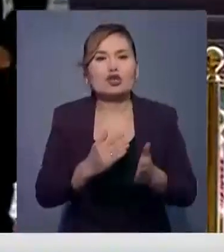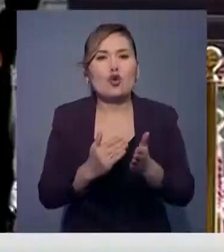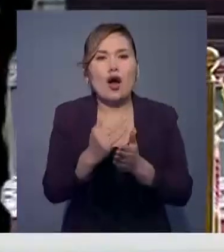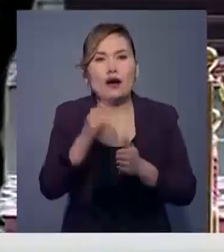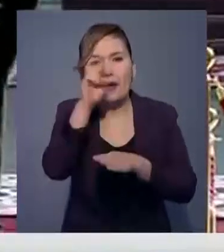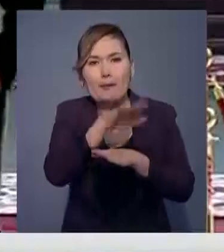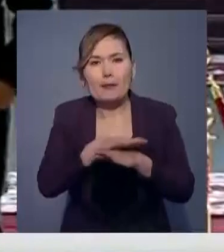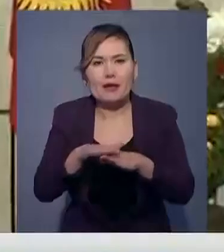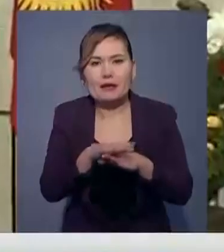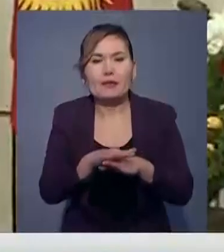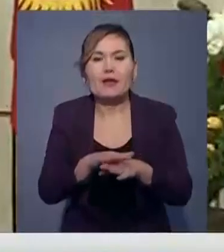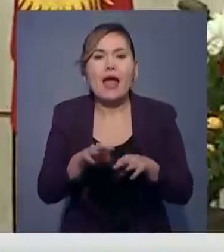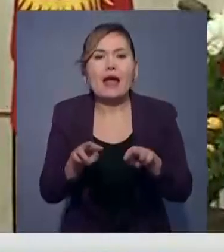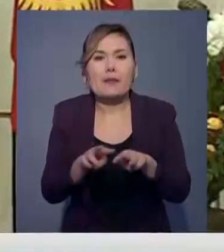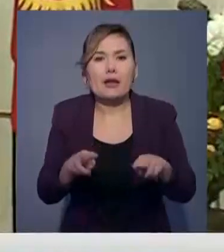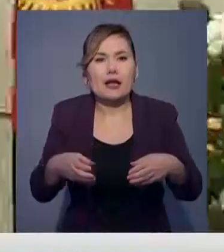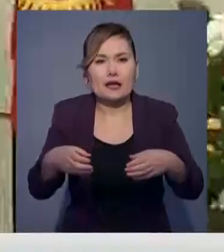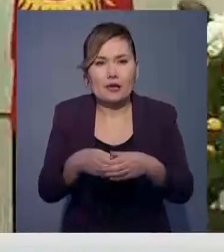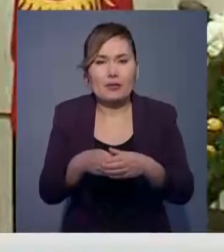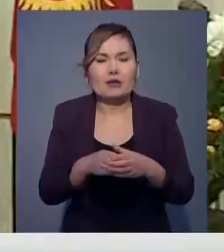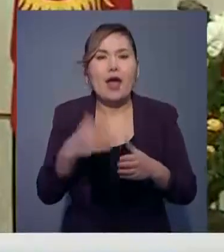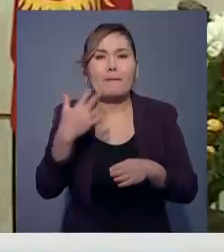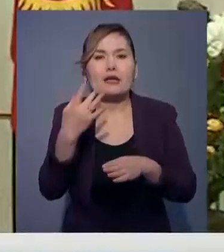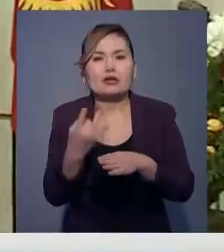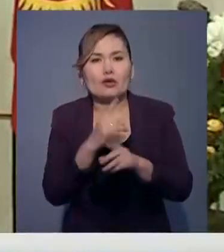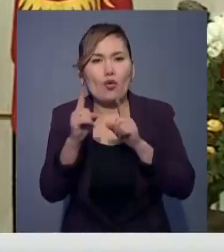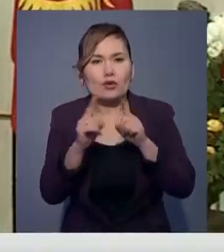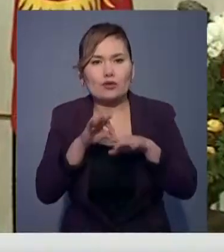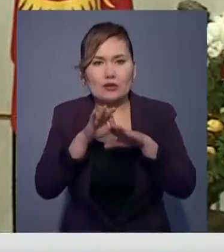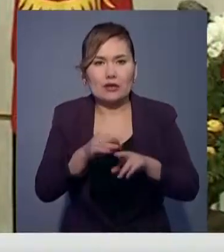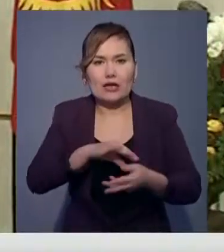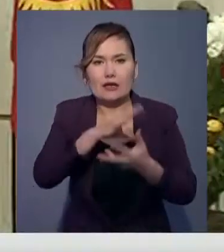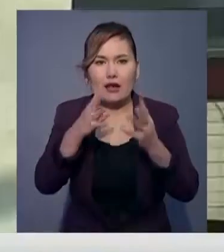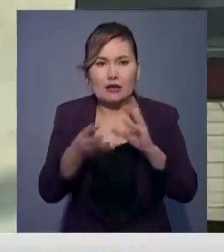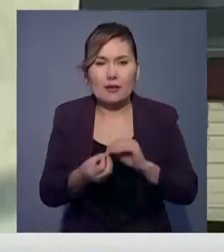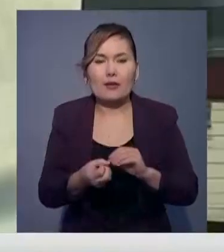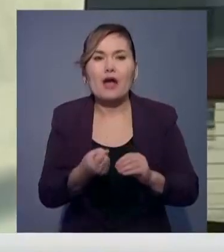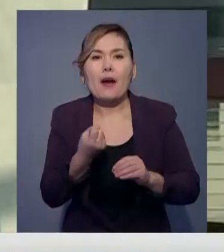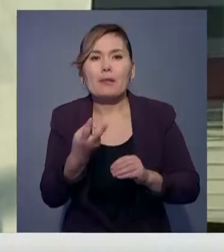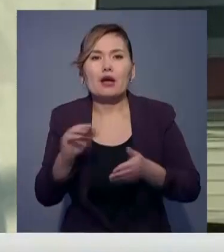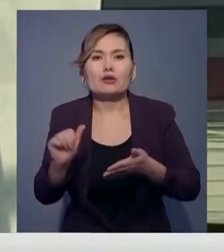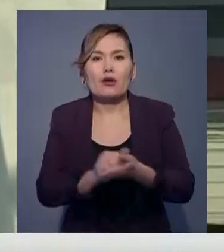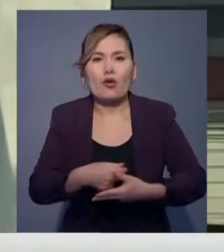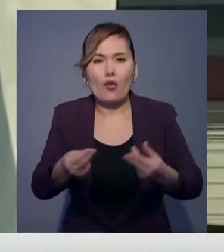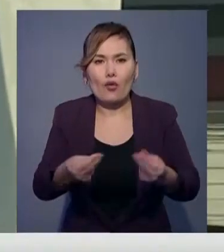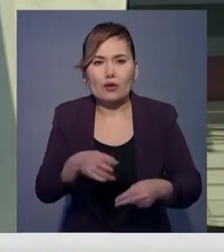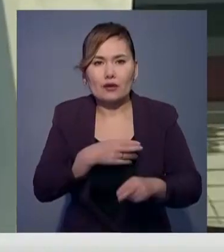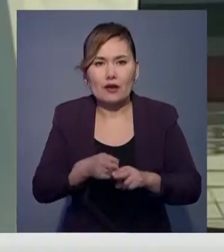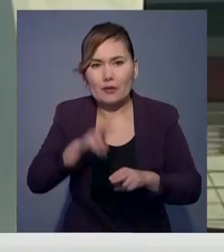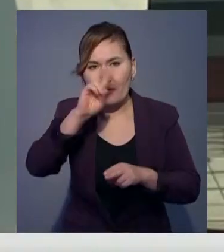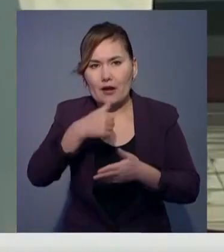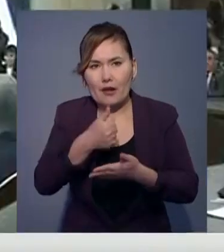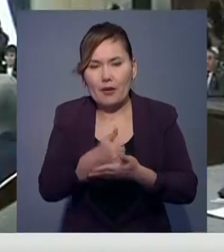Республикасы жоғары мемлекетаралық кеңесінің кезекті 5-ші отырысы өтті. Нәтижесінде бірқатар құжаттарға қол қойылды. Сондай-ақ мемлекет